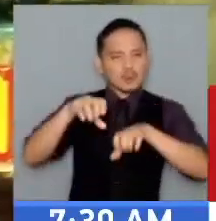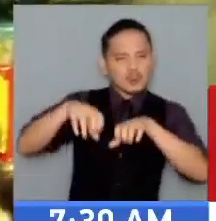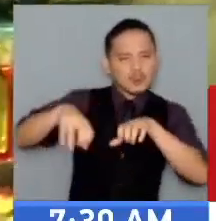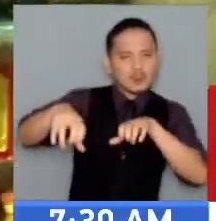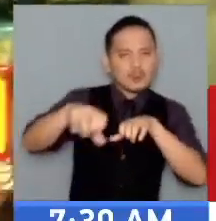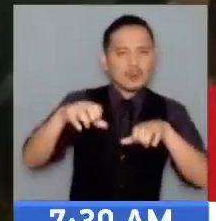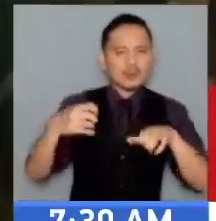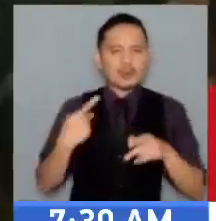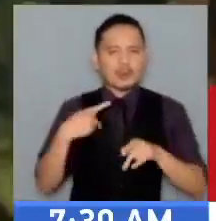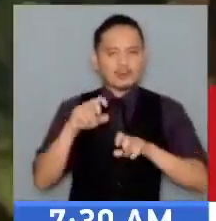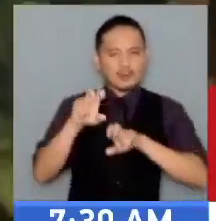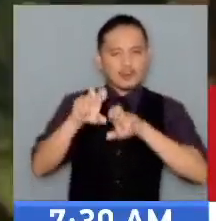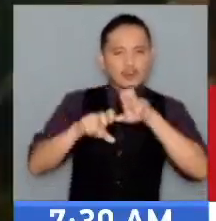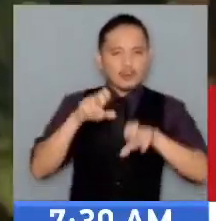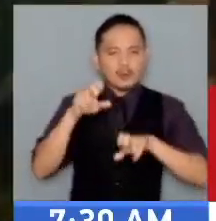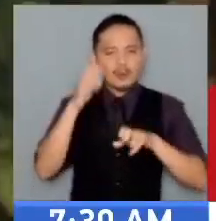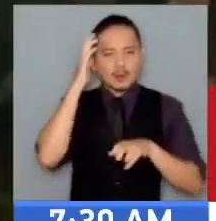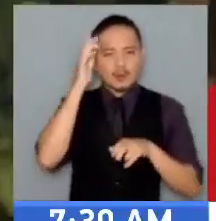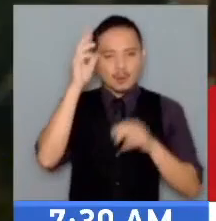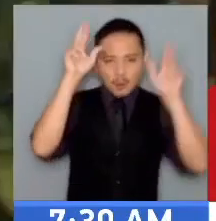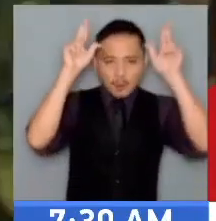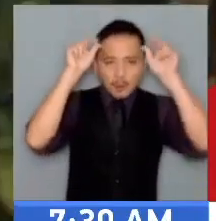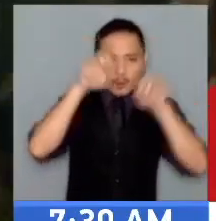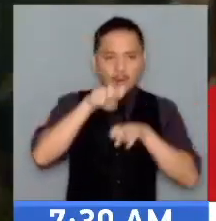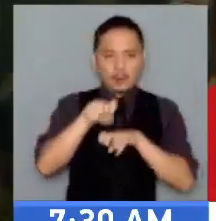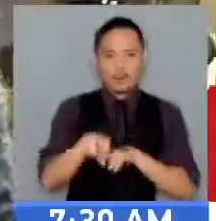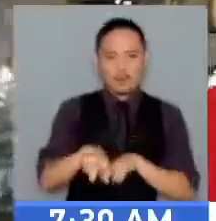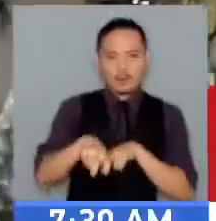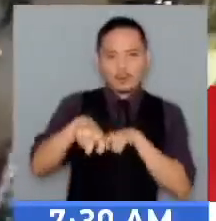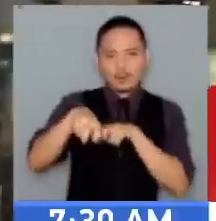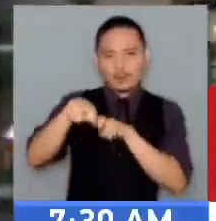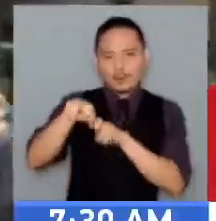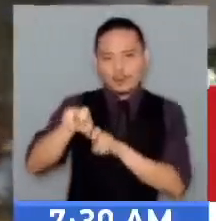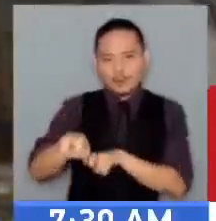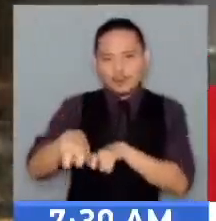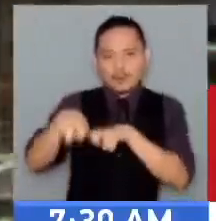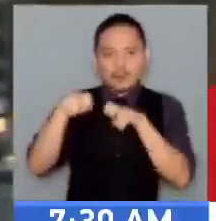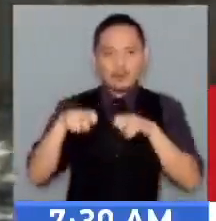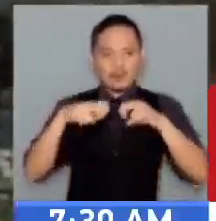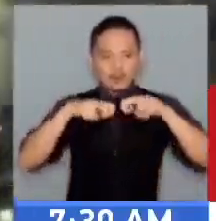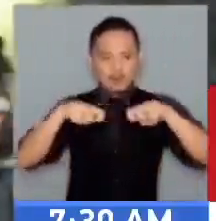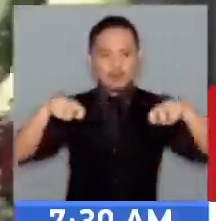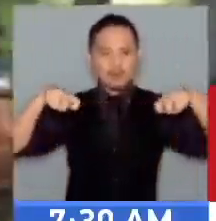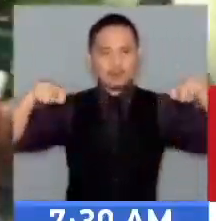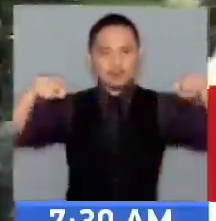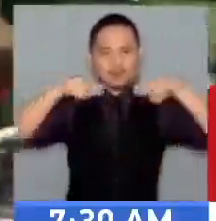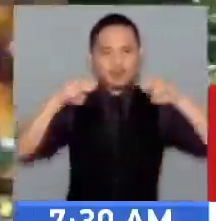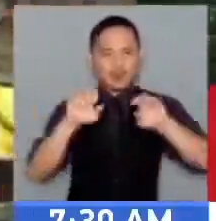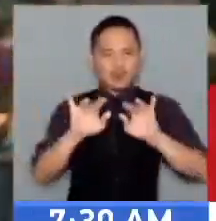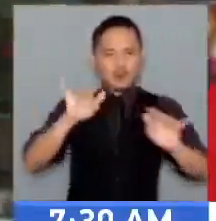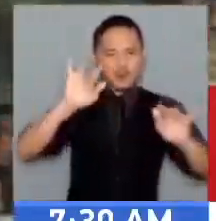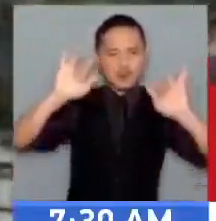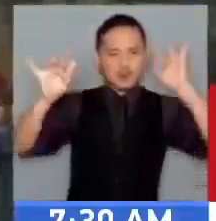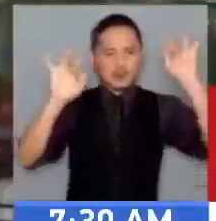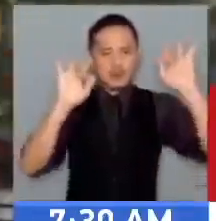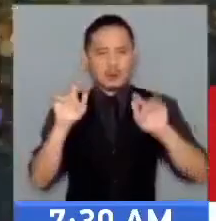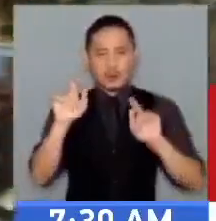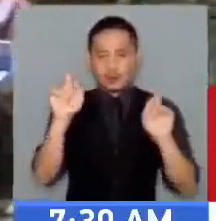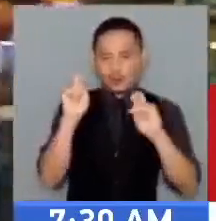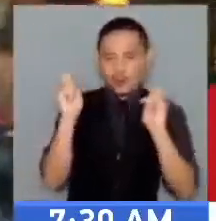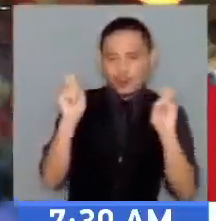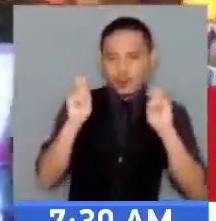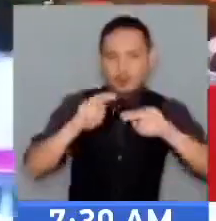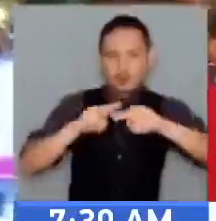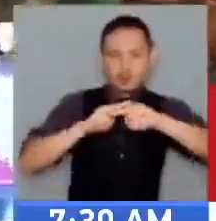may carousel, flying fiesta at Ferris wheel. May Christmas Wonderland toy store at bullet train din. Mayroon